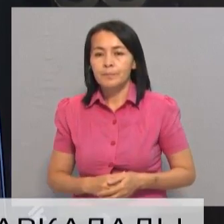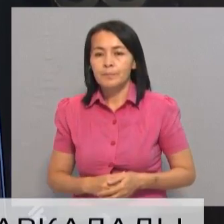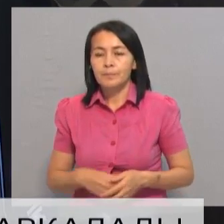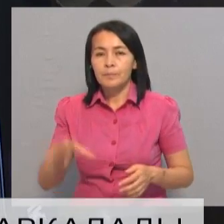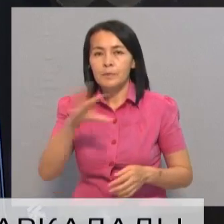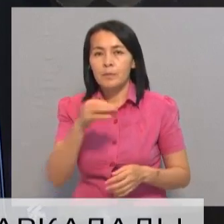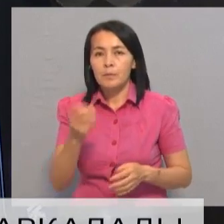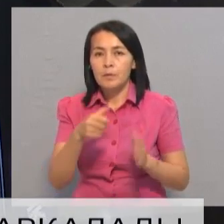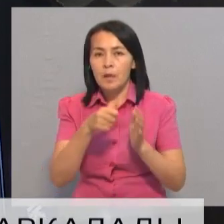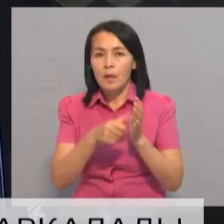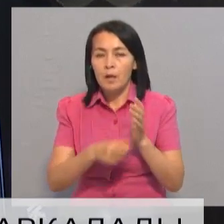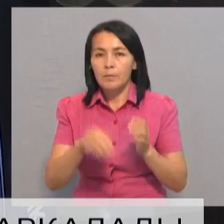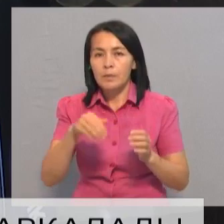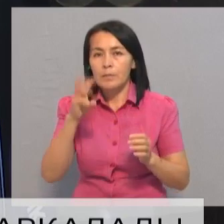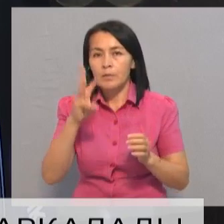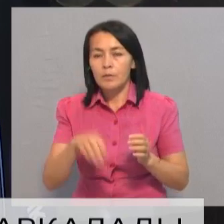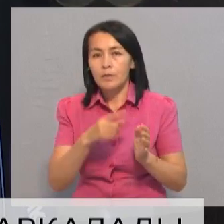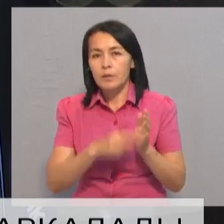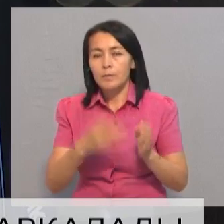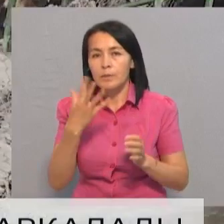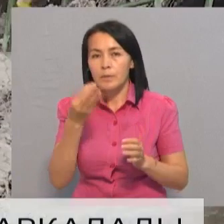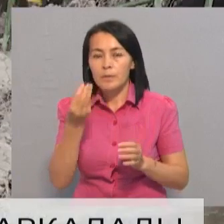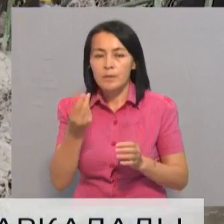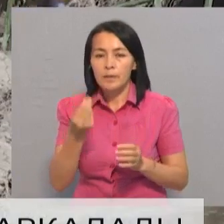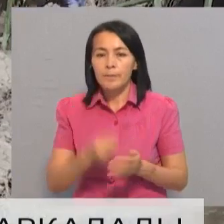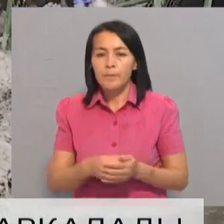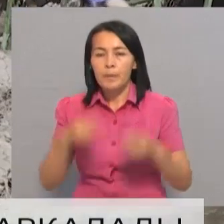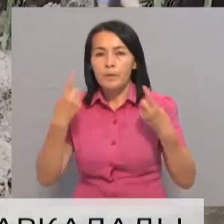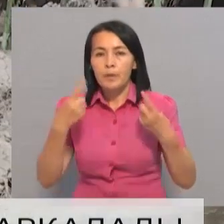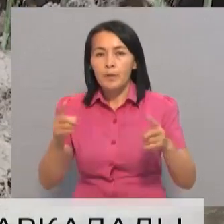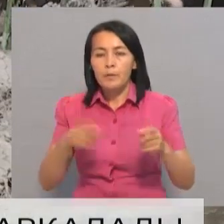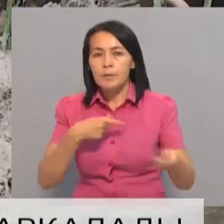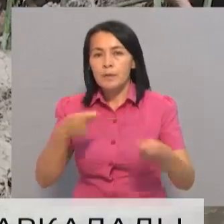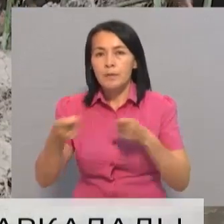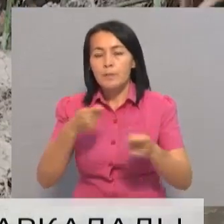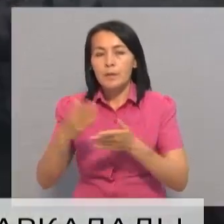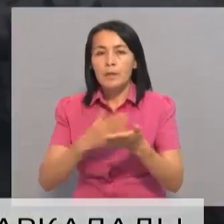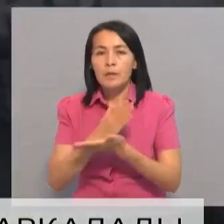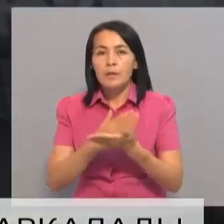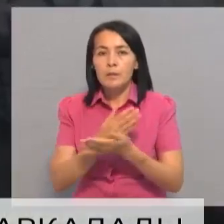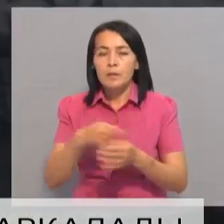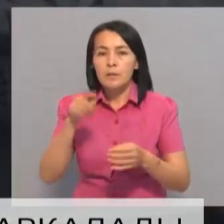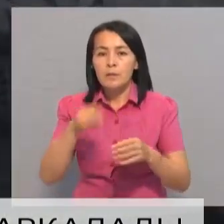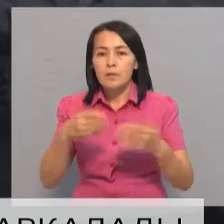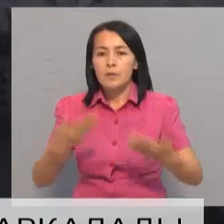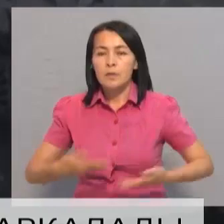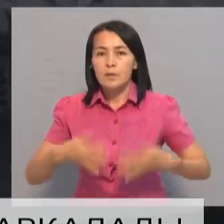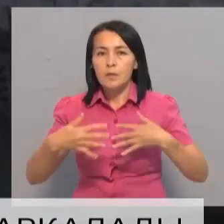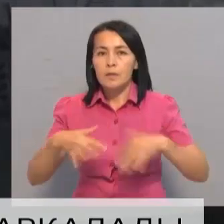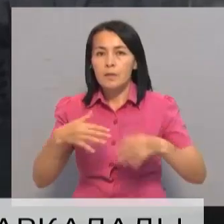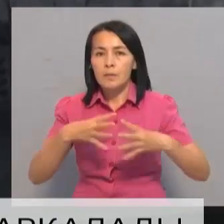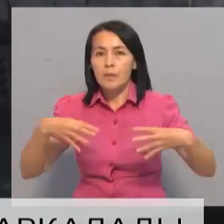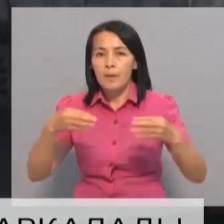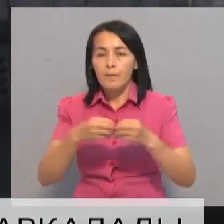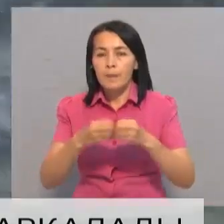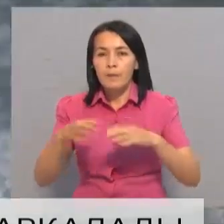Жалпы сомасы 60370 теңге көлемінде. Бұдан бөлек департамент қызметкерлері тұрмыстық жағдайы төмен жанұялардың